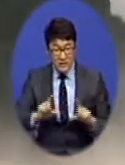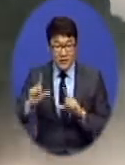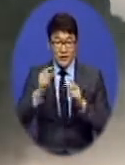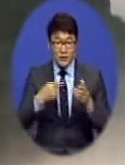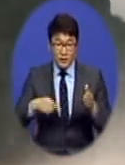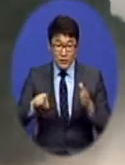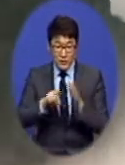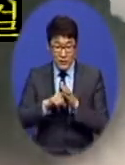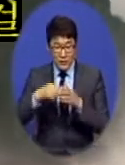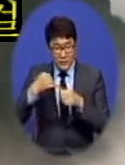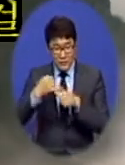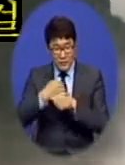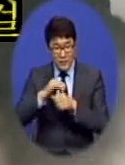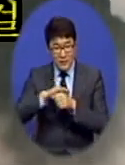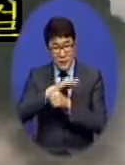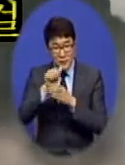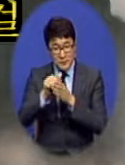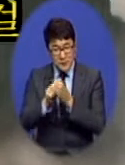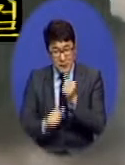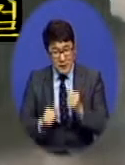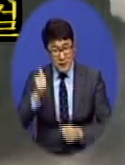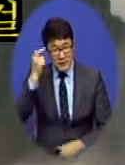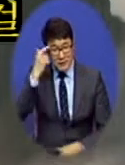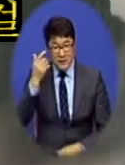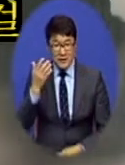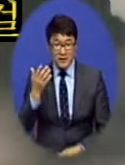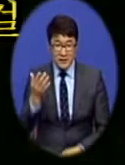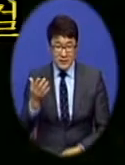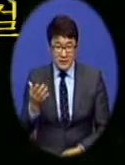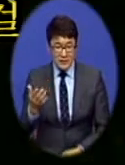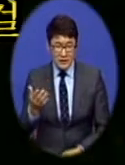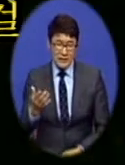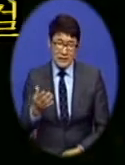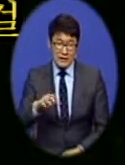이렇게 살라고 인연매가